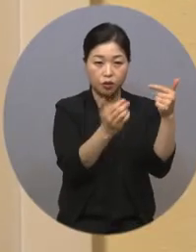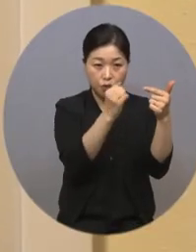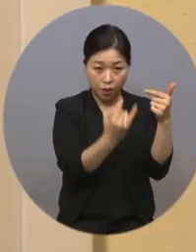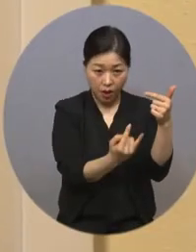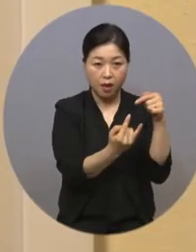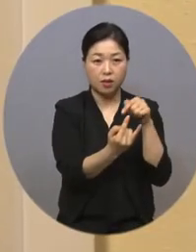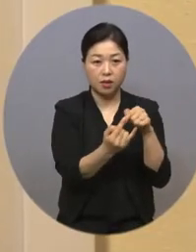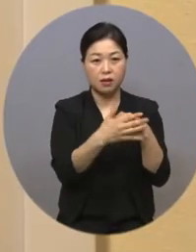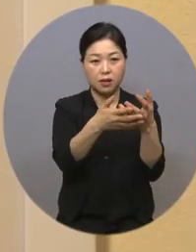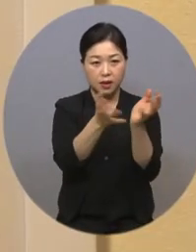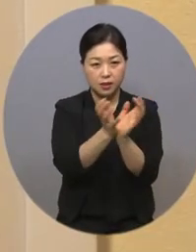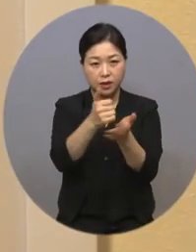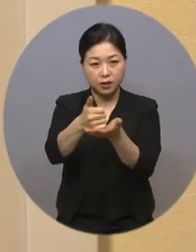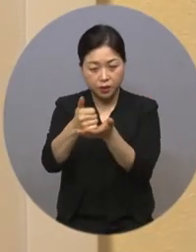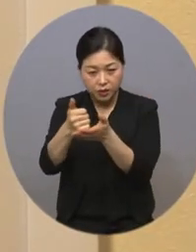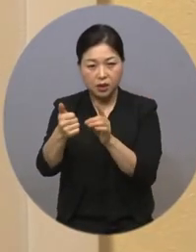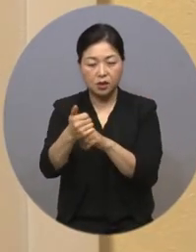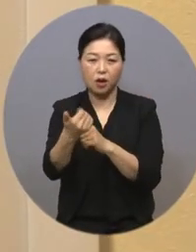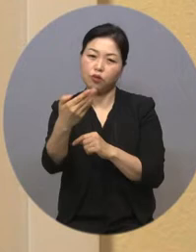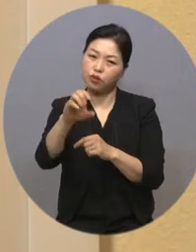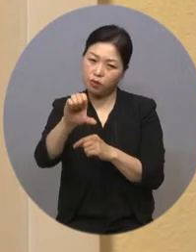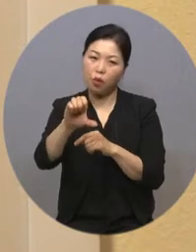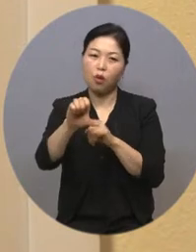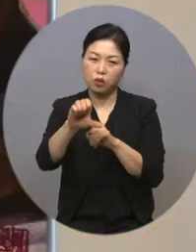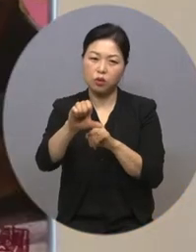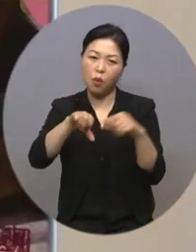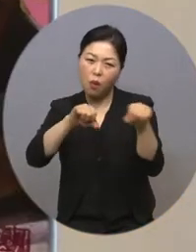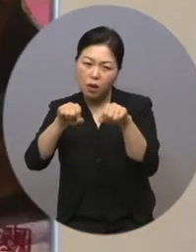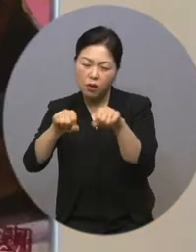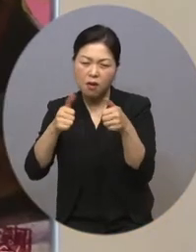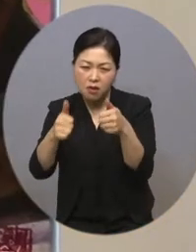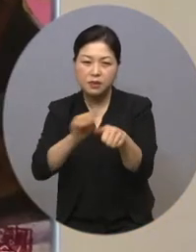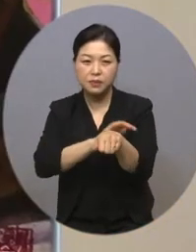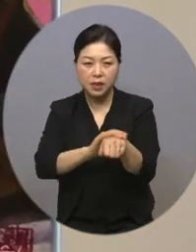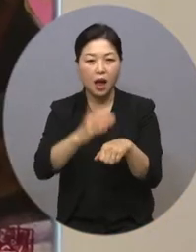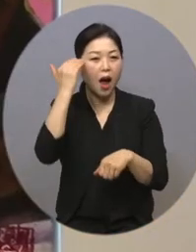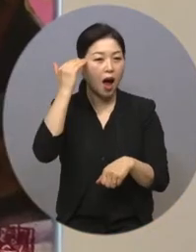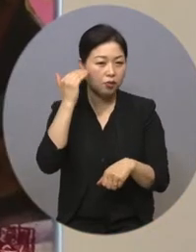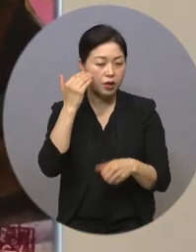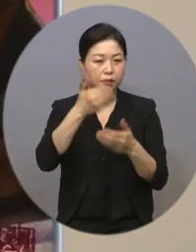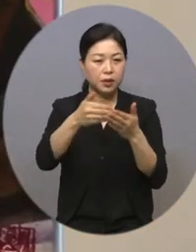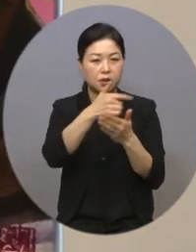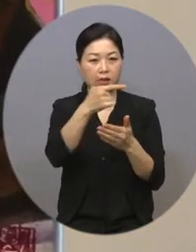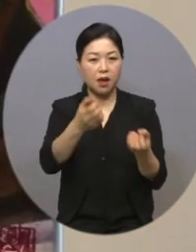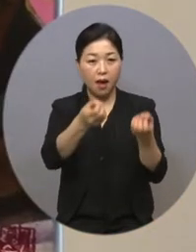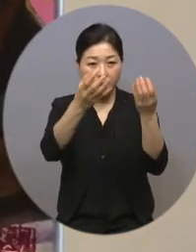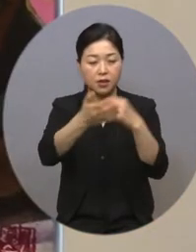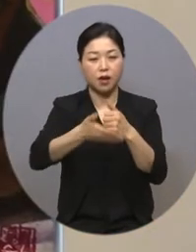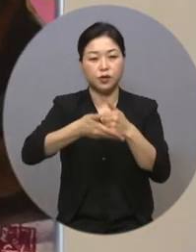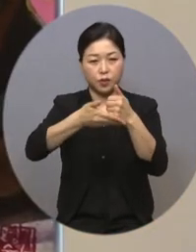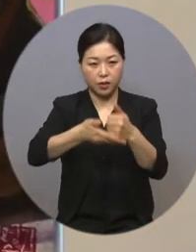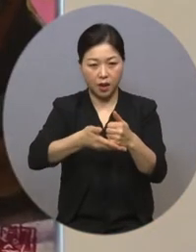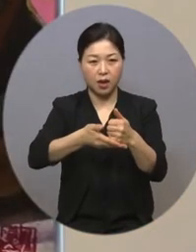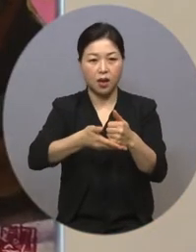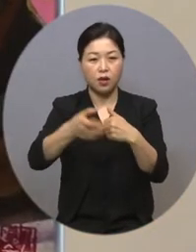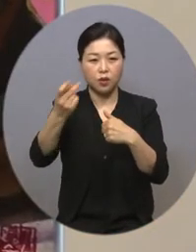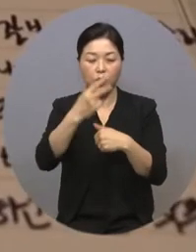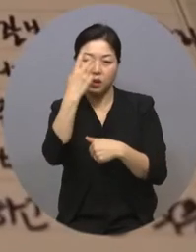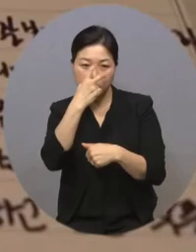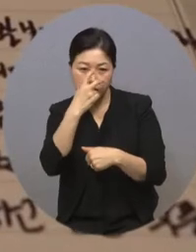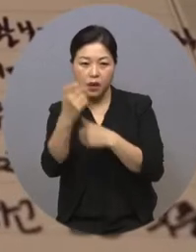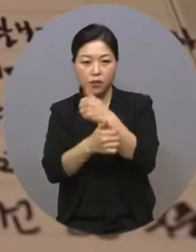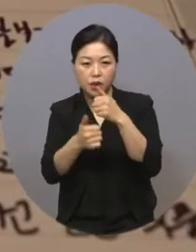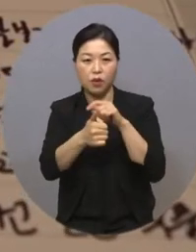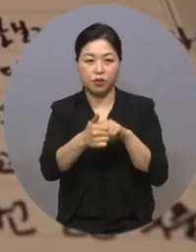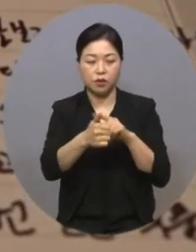초대전 95여회 등 활발한 작품 활동과 함께 대한민국 미술대전 초대 작가와 심사위원으로